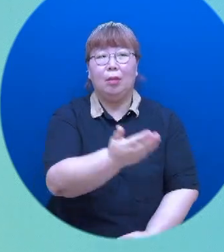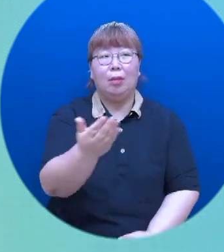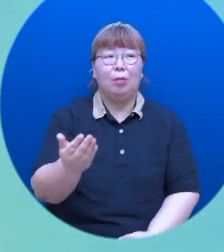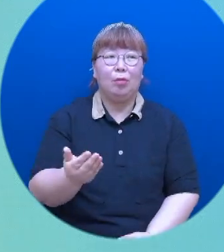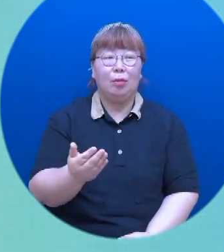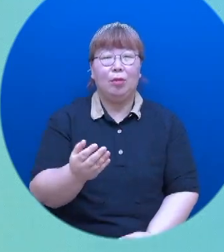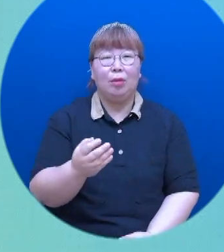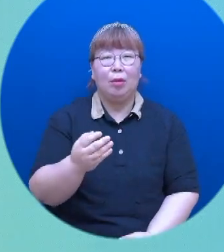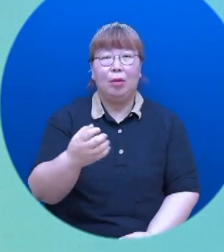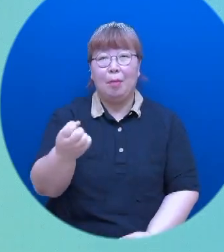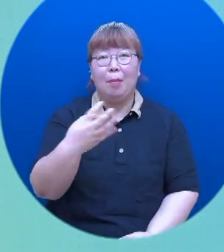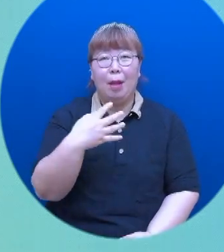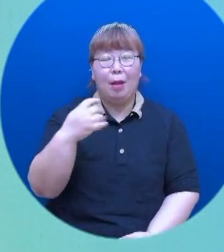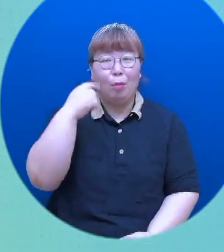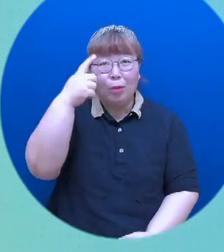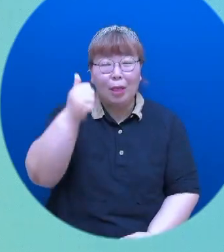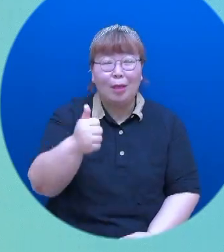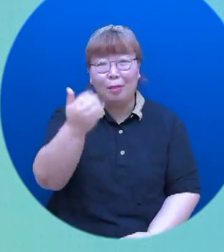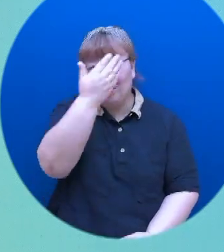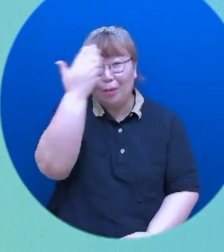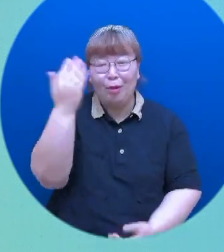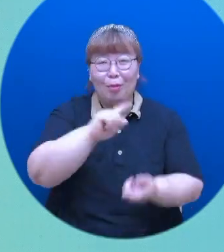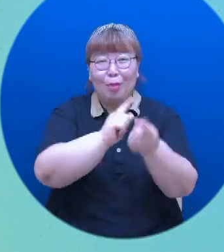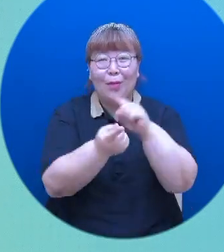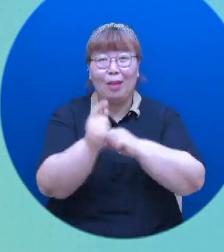목사님, 젊어졌어요.